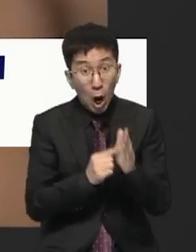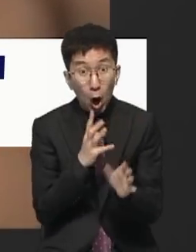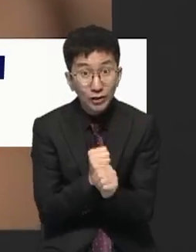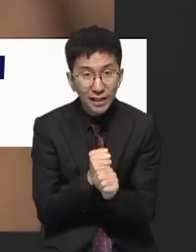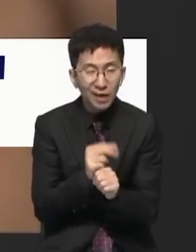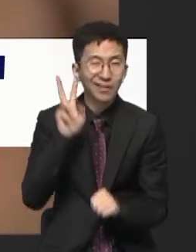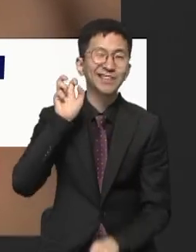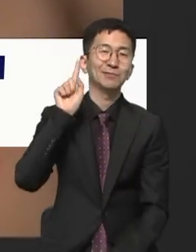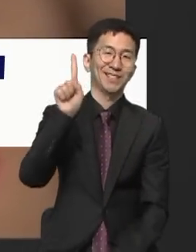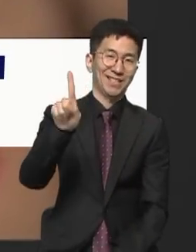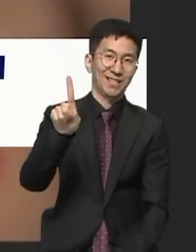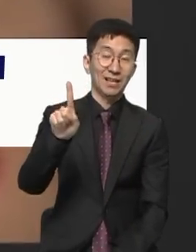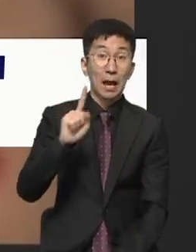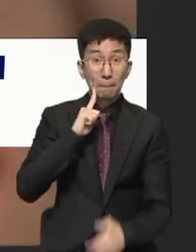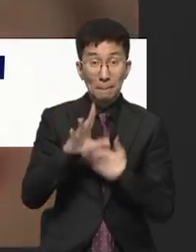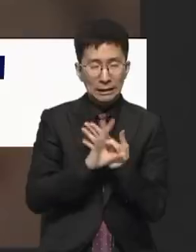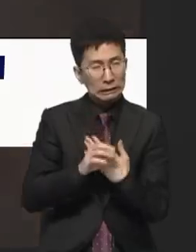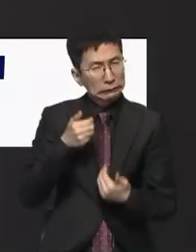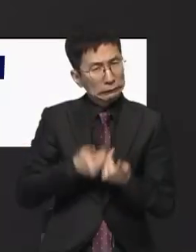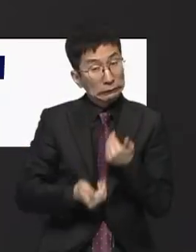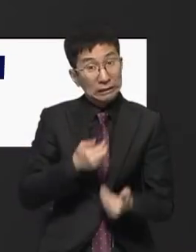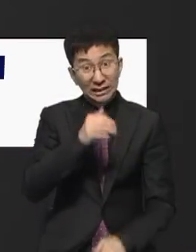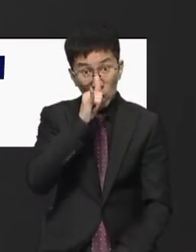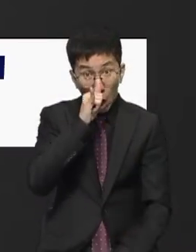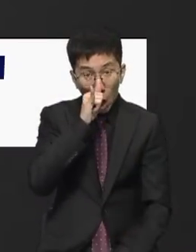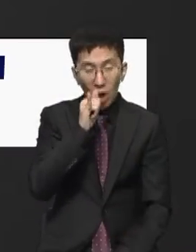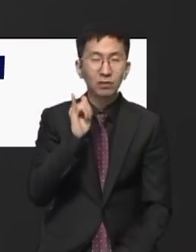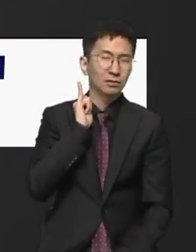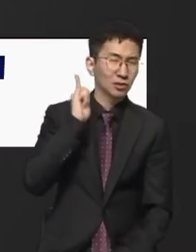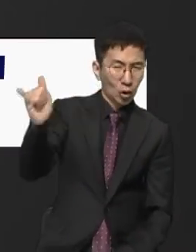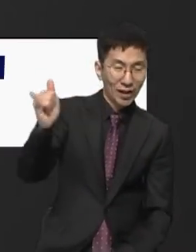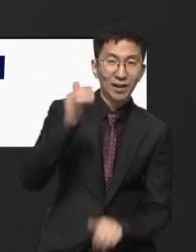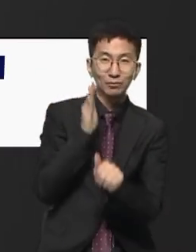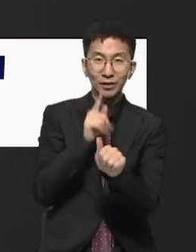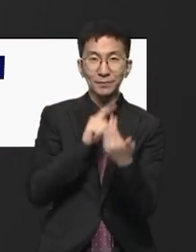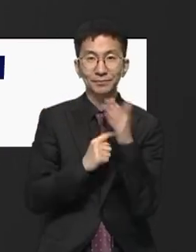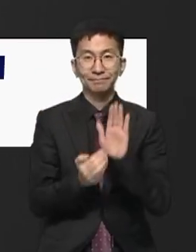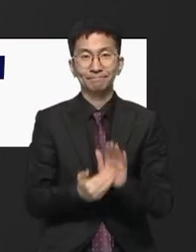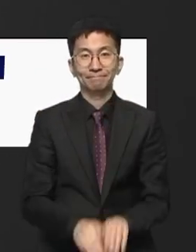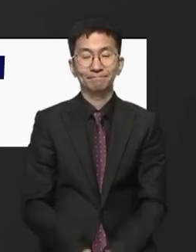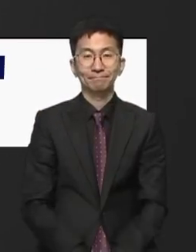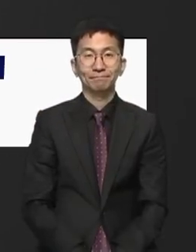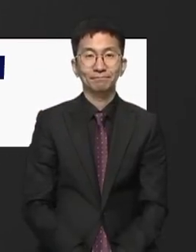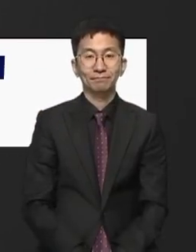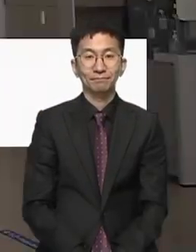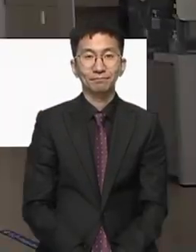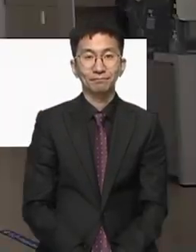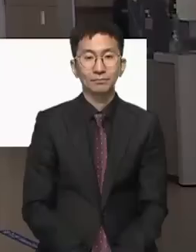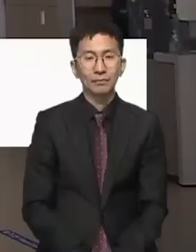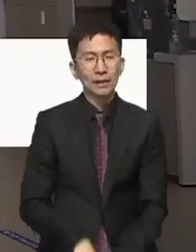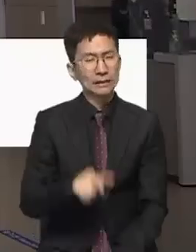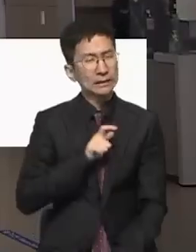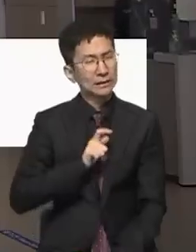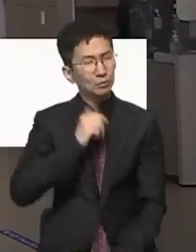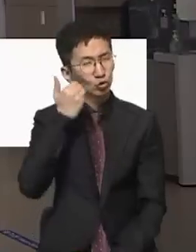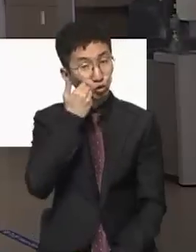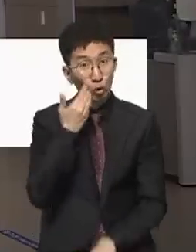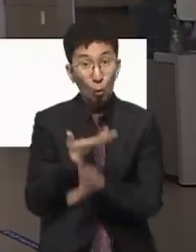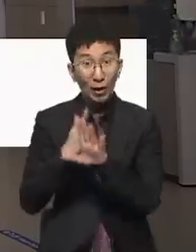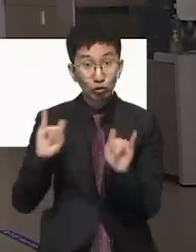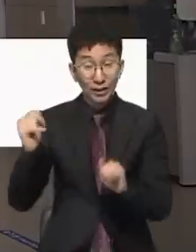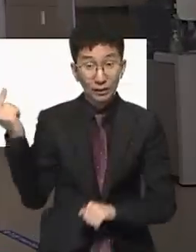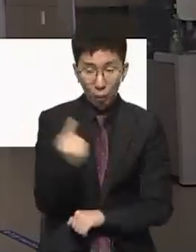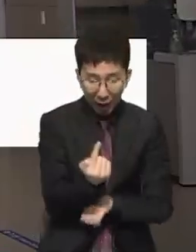증상이 나타나는 즉시 질병관리 청 콜센터로 상담 해 달라고 당부했습니다 한편 의심 증상을 보인 또 다른 외국인